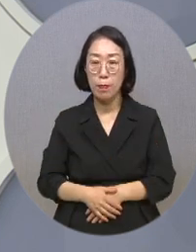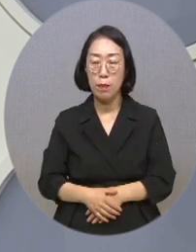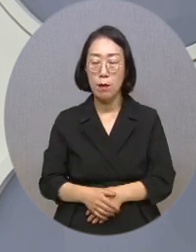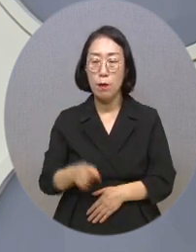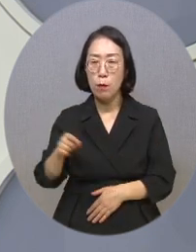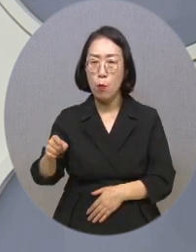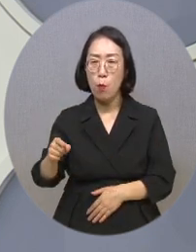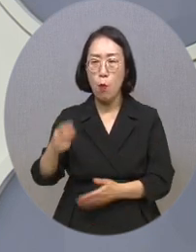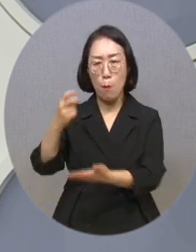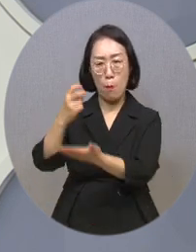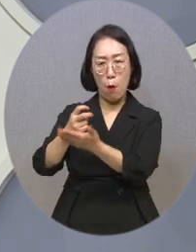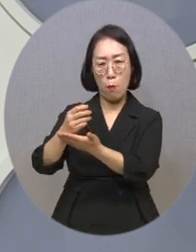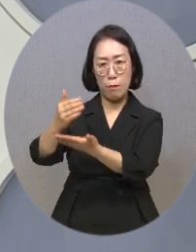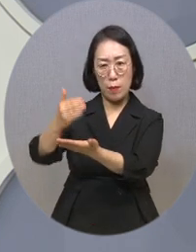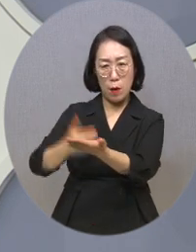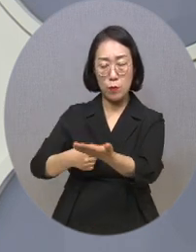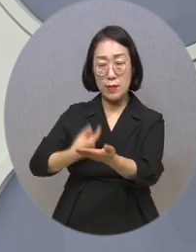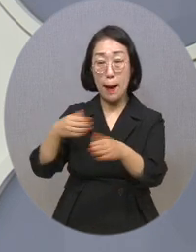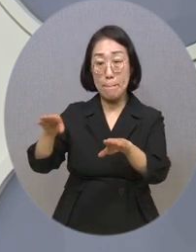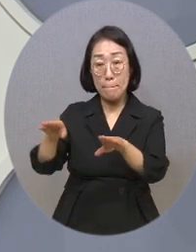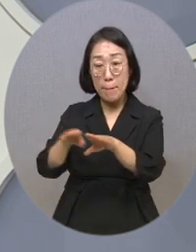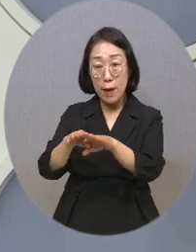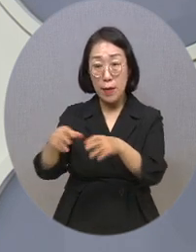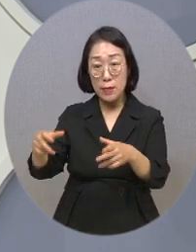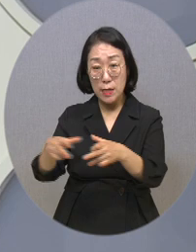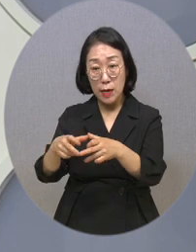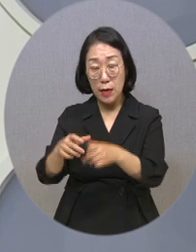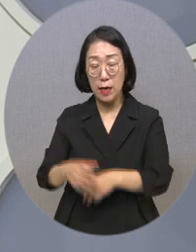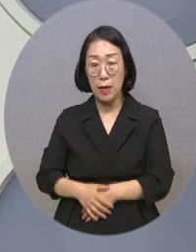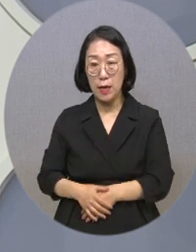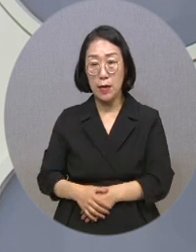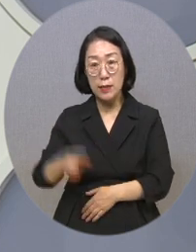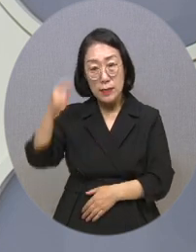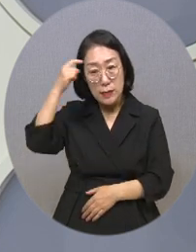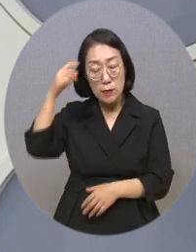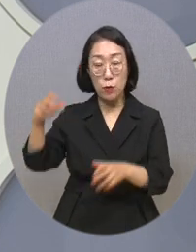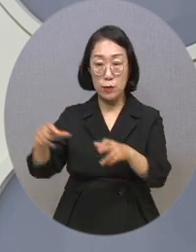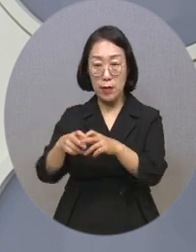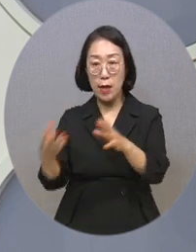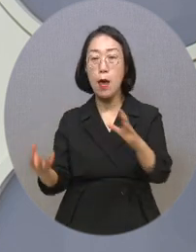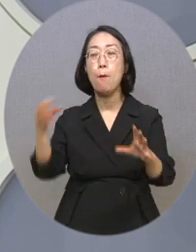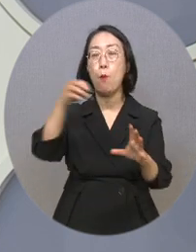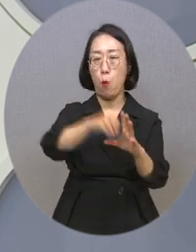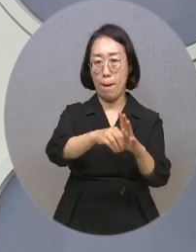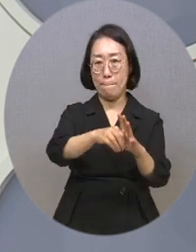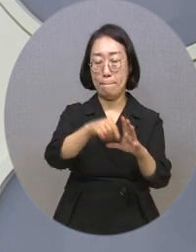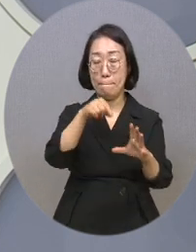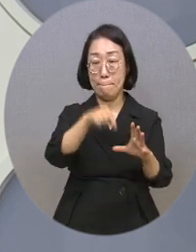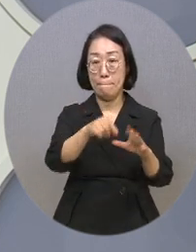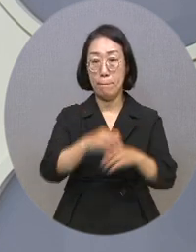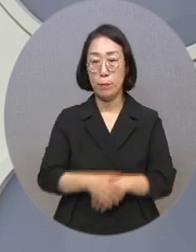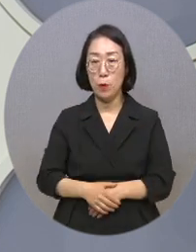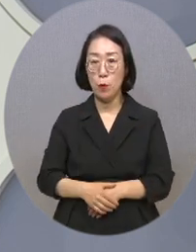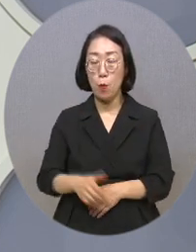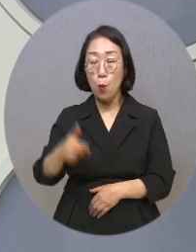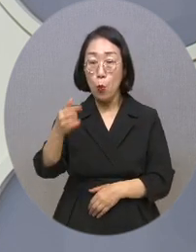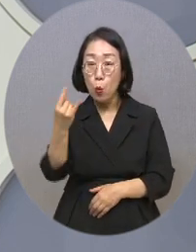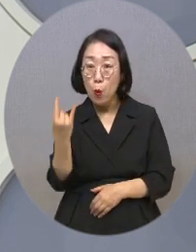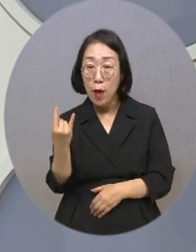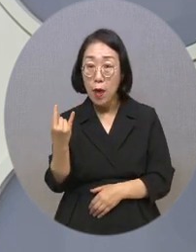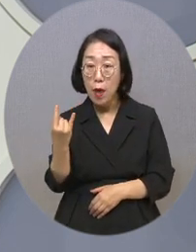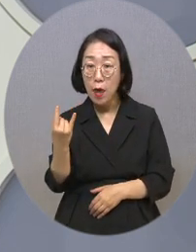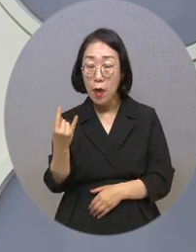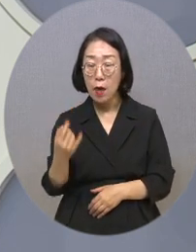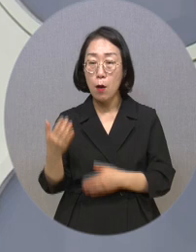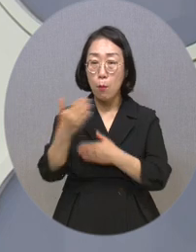법률적으로 말하는 자폐성 장애랑 지적 장애가 포함되고 그리고 그 뇌성마비 장애처럼 그렇게